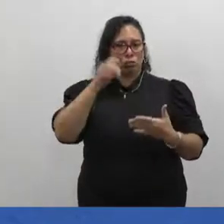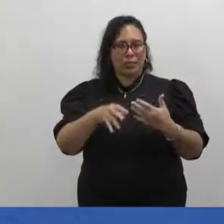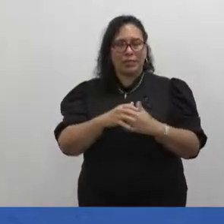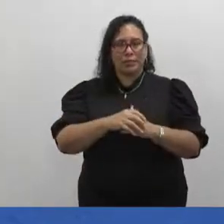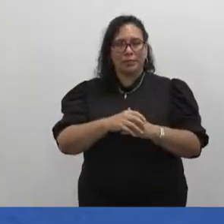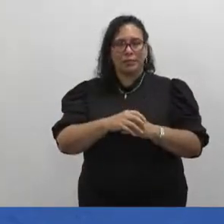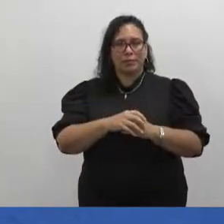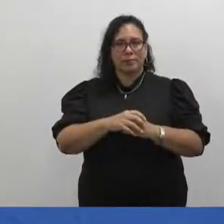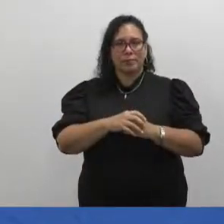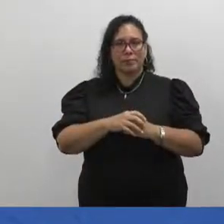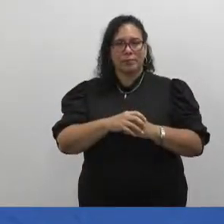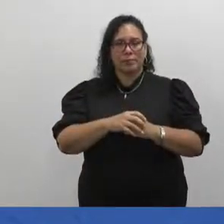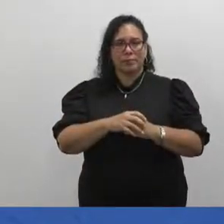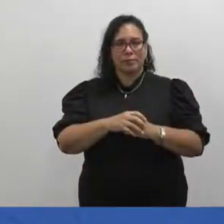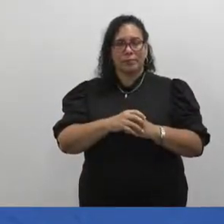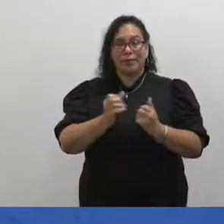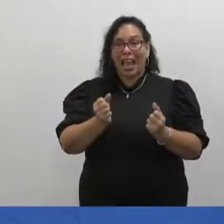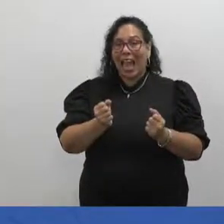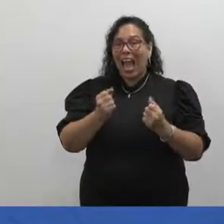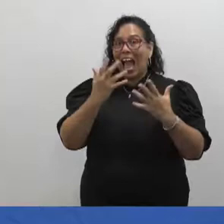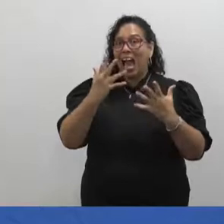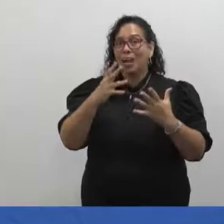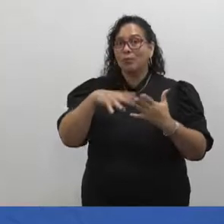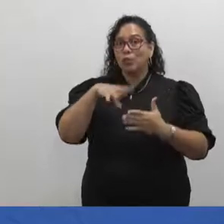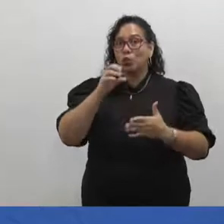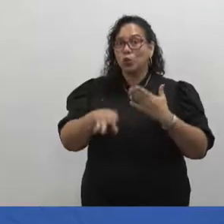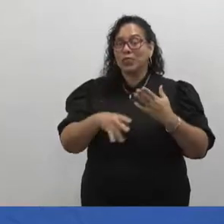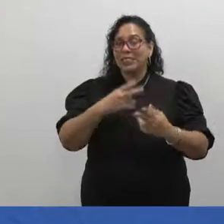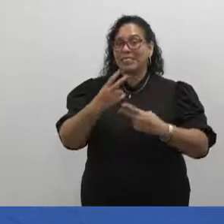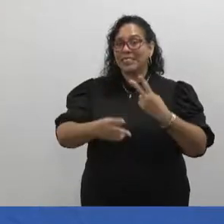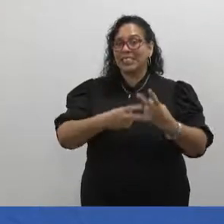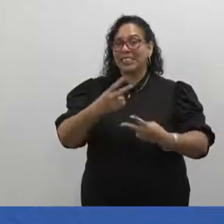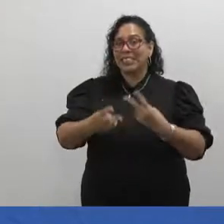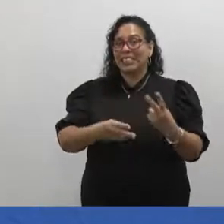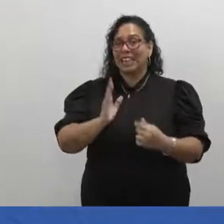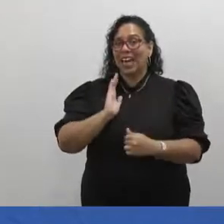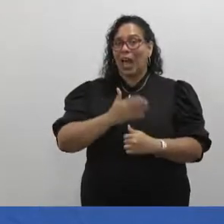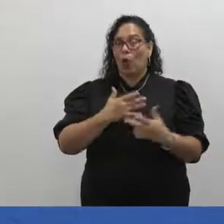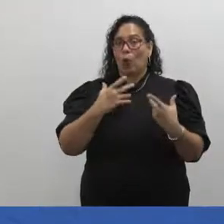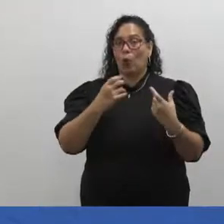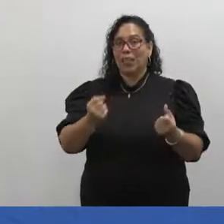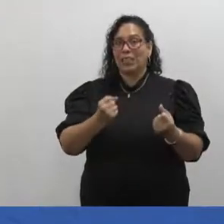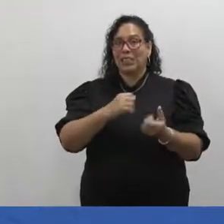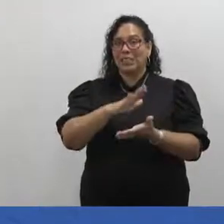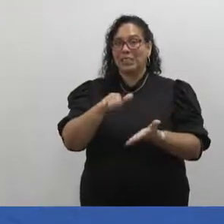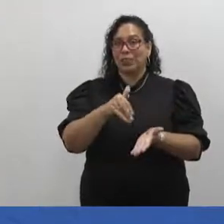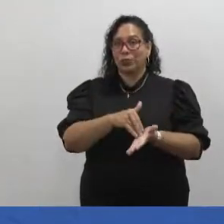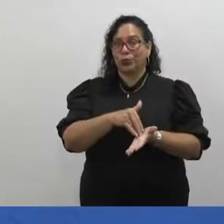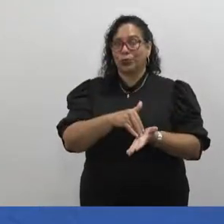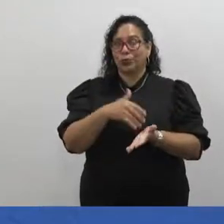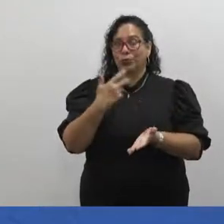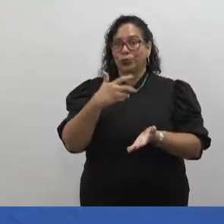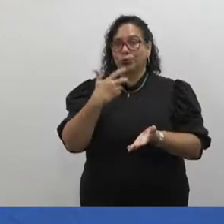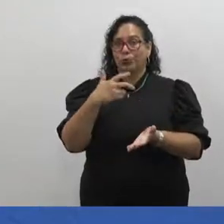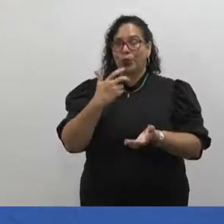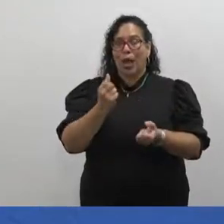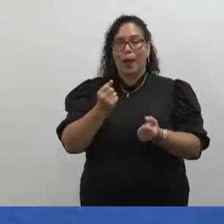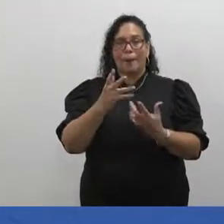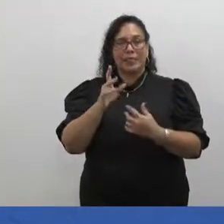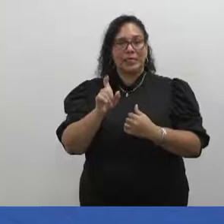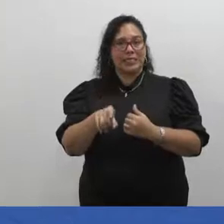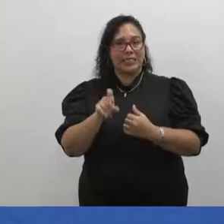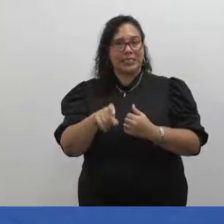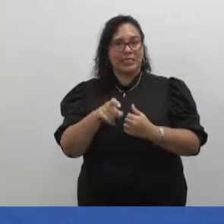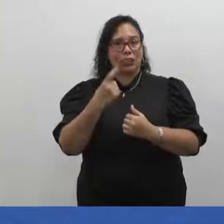lờ sau có phía pleasure nâng pleasure làm được bao sao được bao nhiêu dương đăng ai thà miền sơ phẩm án này để có